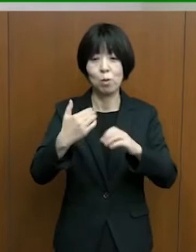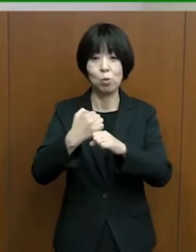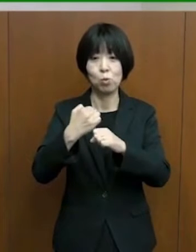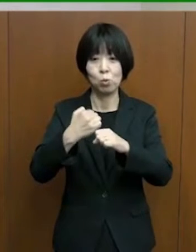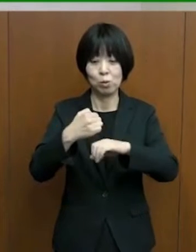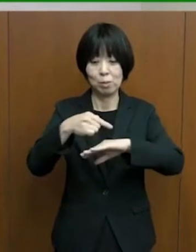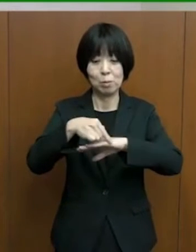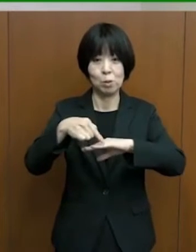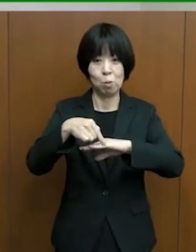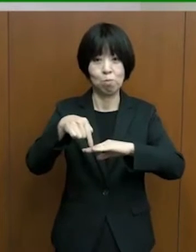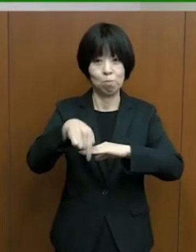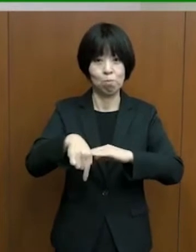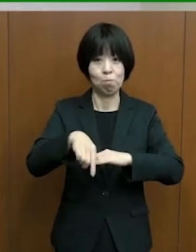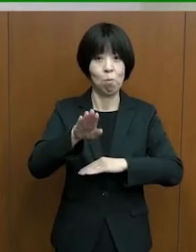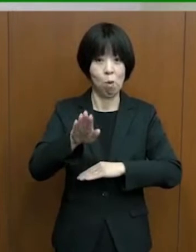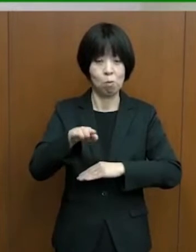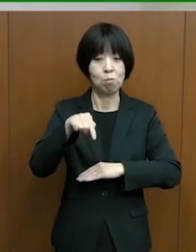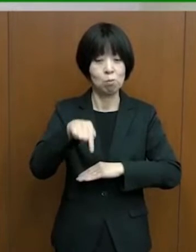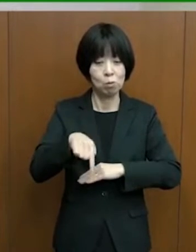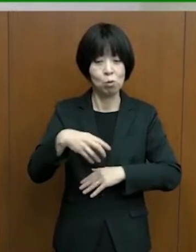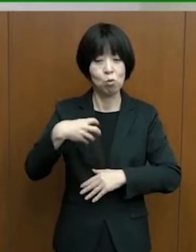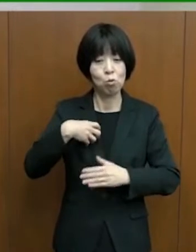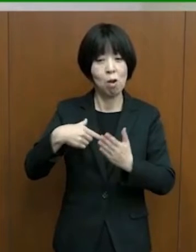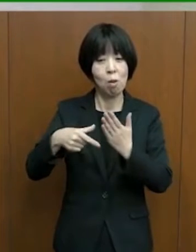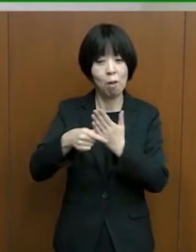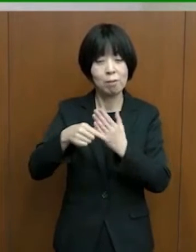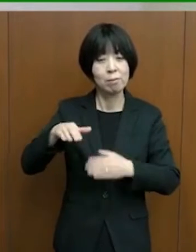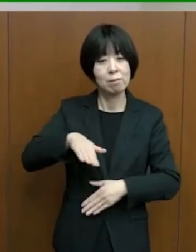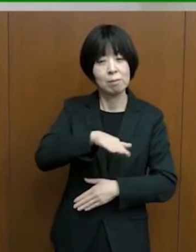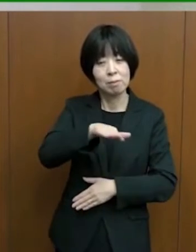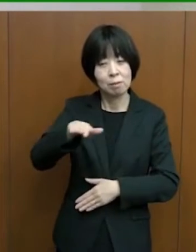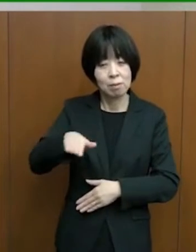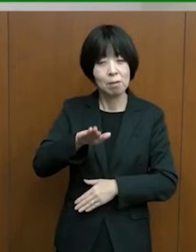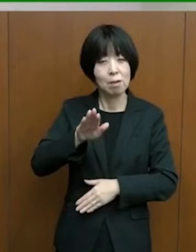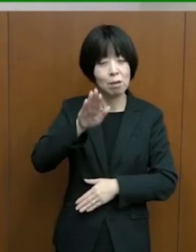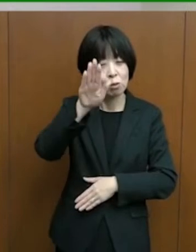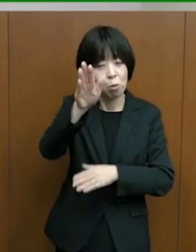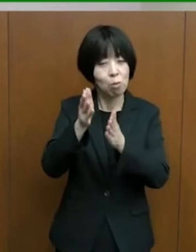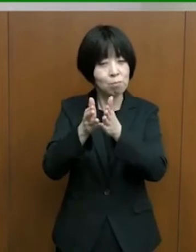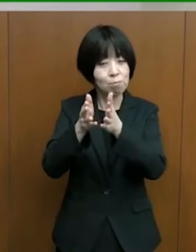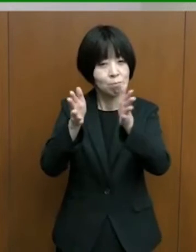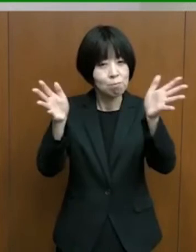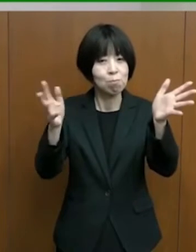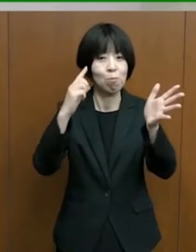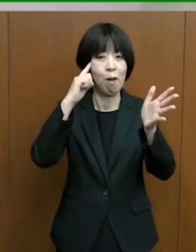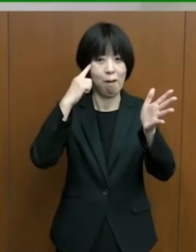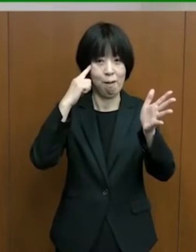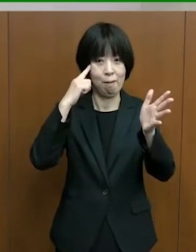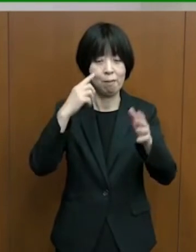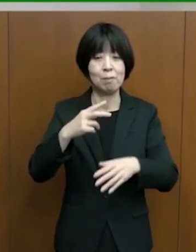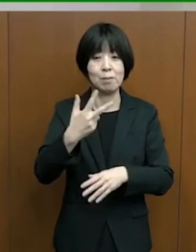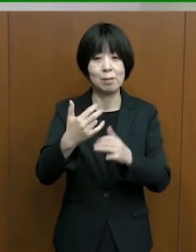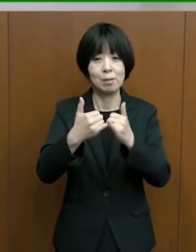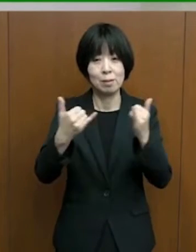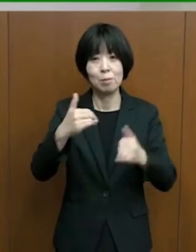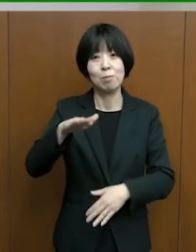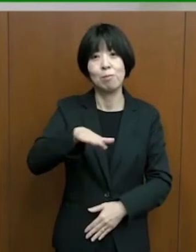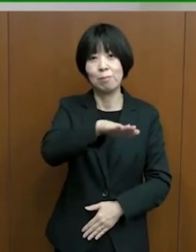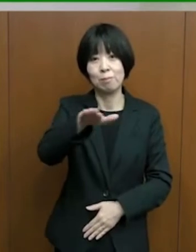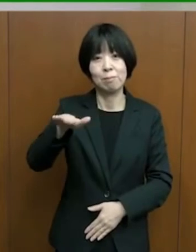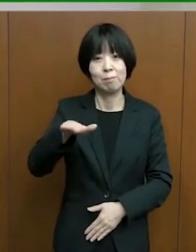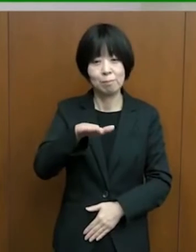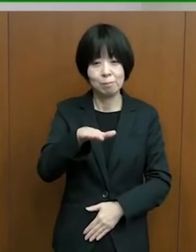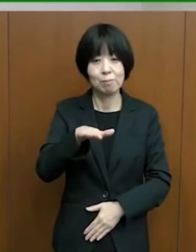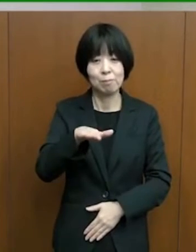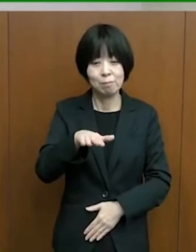辺まちづくりビジョンで示される浦和エリア全体の将来像等を踏まえ、市民の